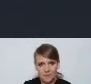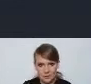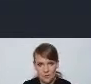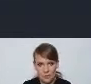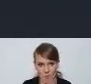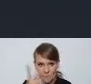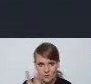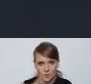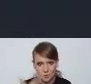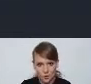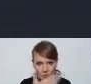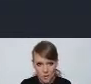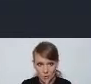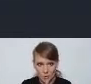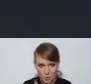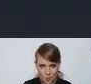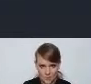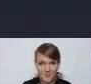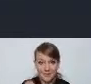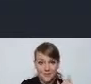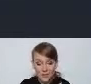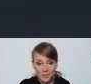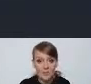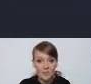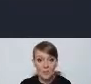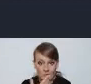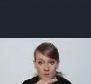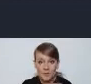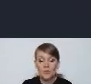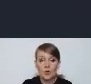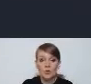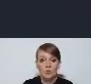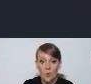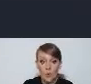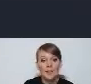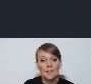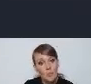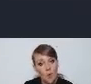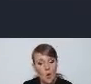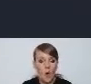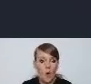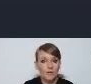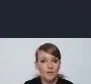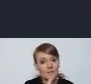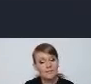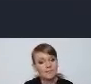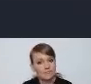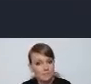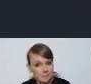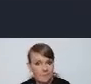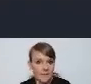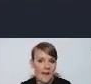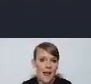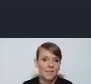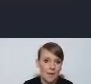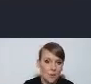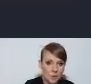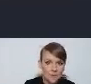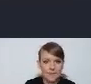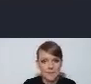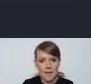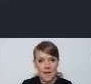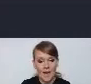milionów złotych. Jeżeli mówimy, że to są przedsięwzięcia w sporcie i rekreacji, w turystyce, w oświacie, no